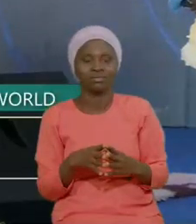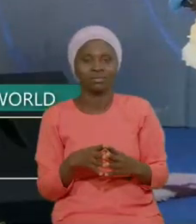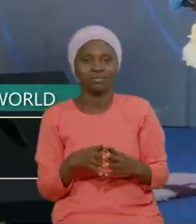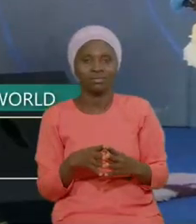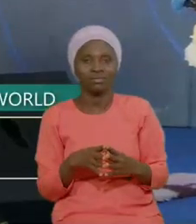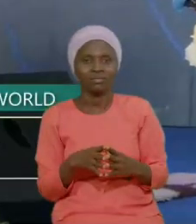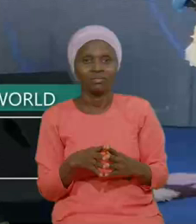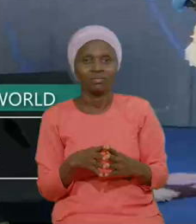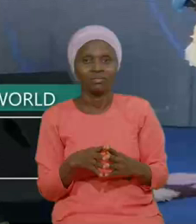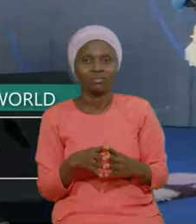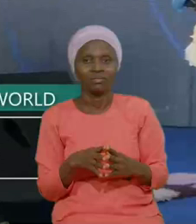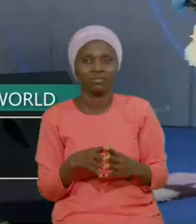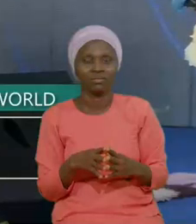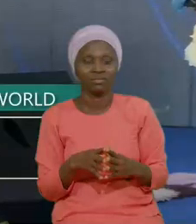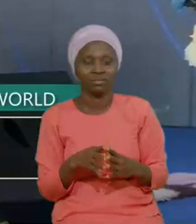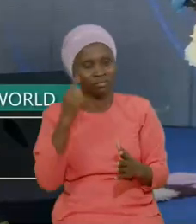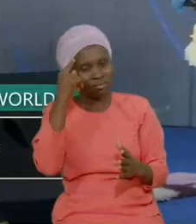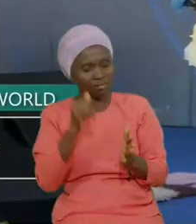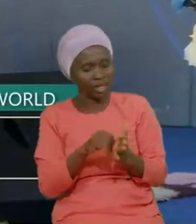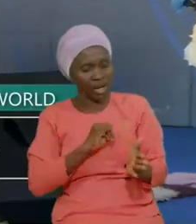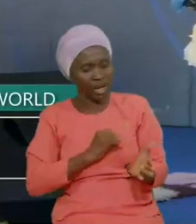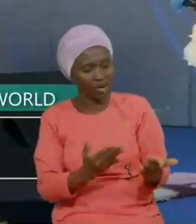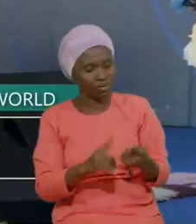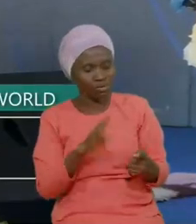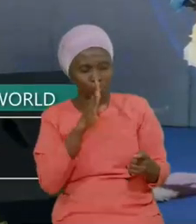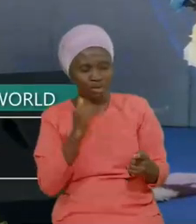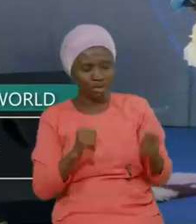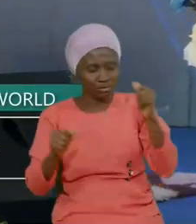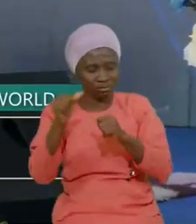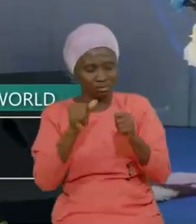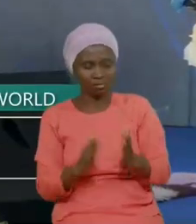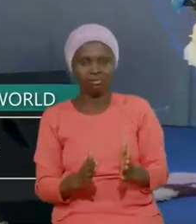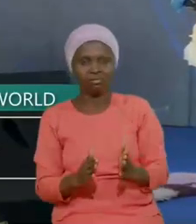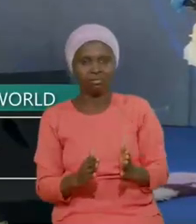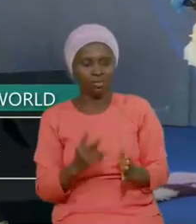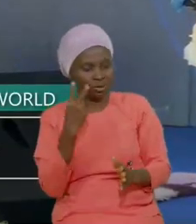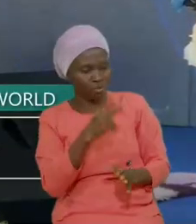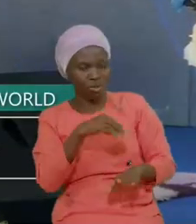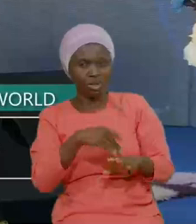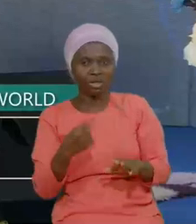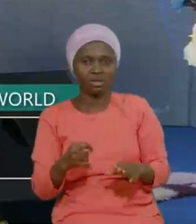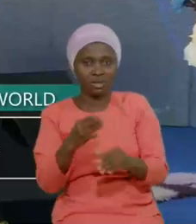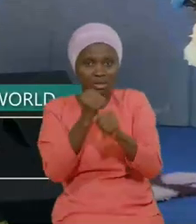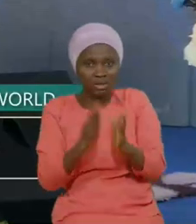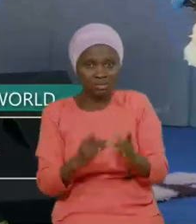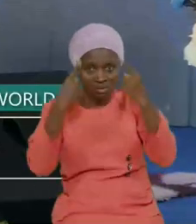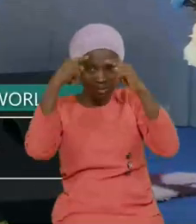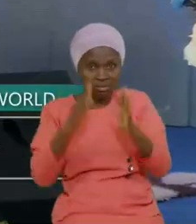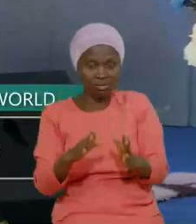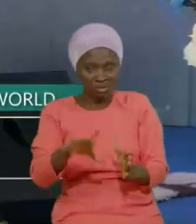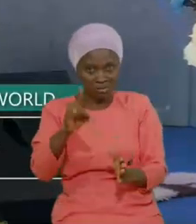L'internet et les médias sociaux ont rendu les informations disponibles. Je veux être un scientifique.